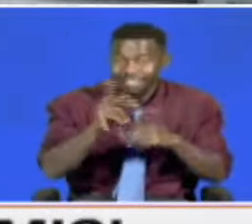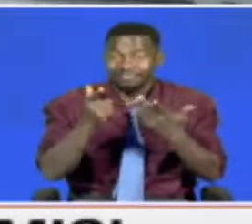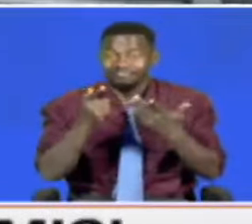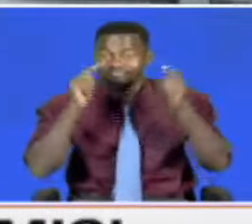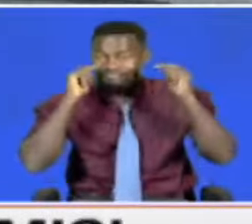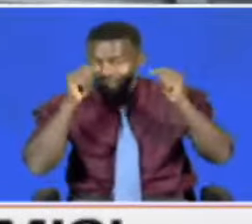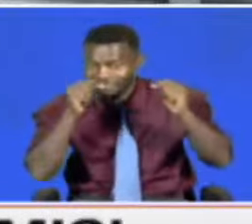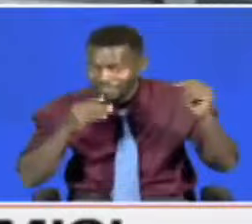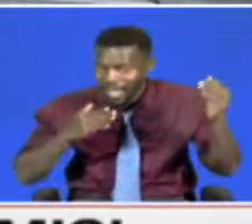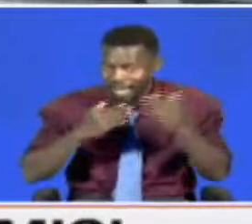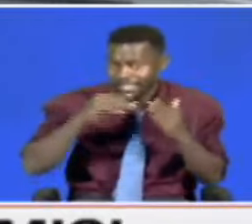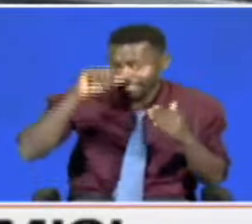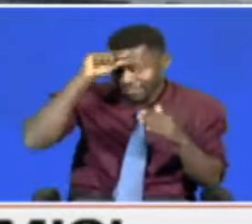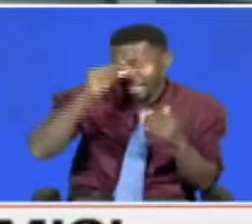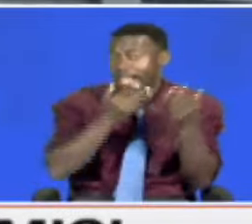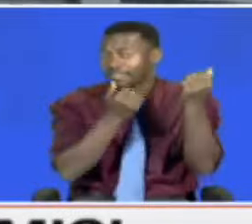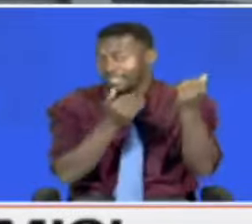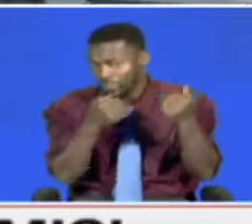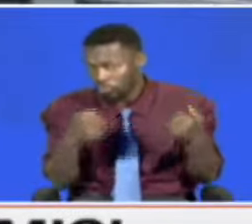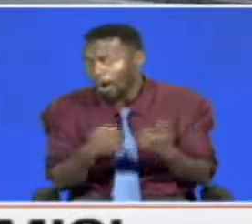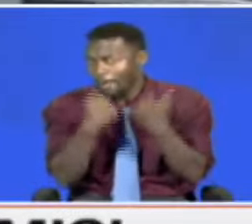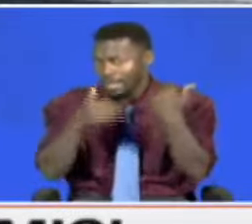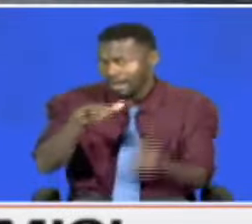serikali yalitarajiwa kufanyika.